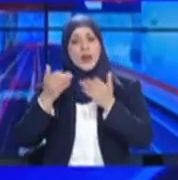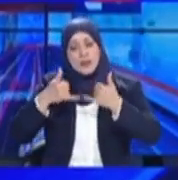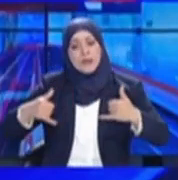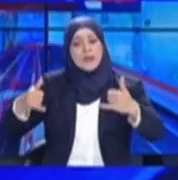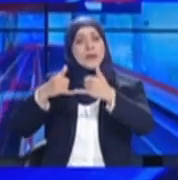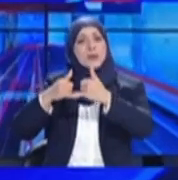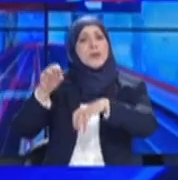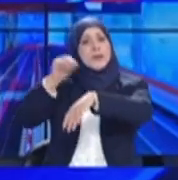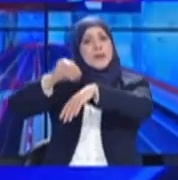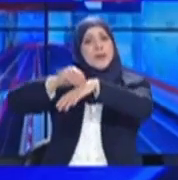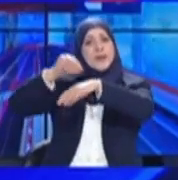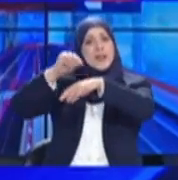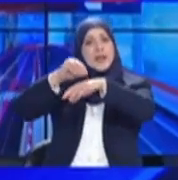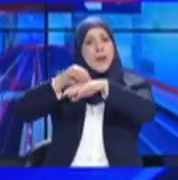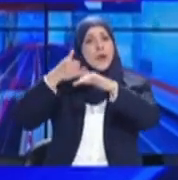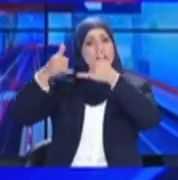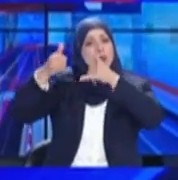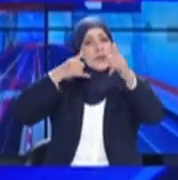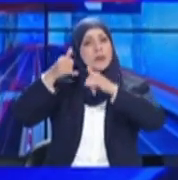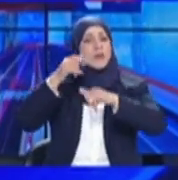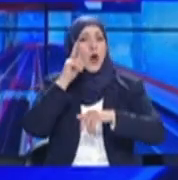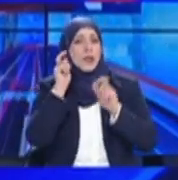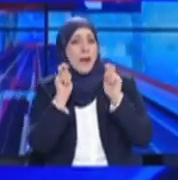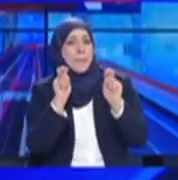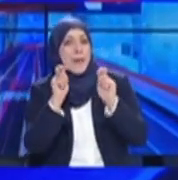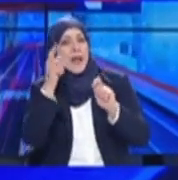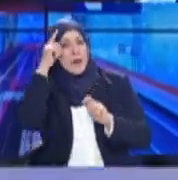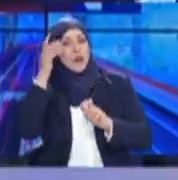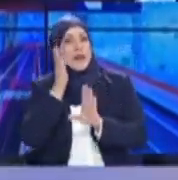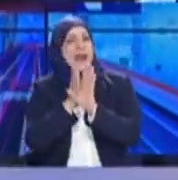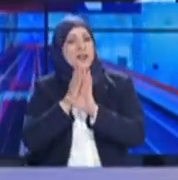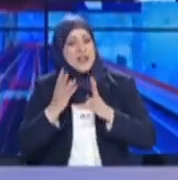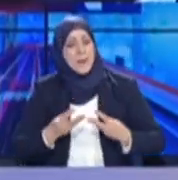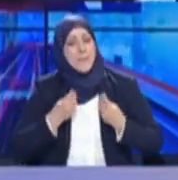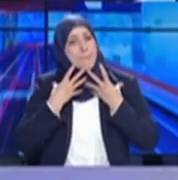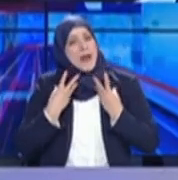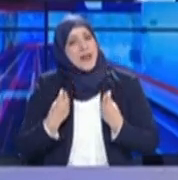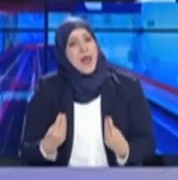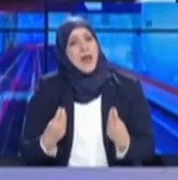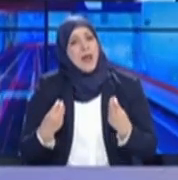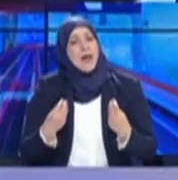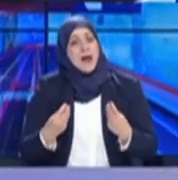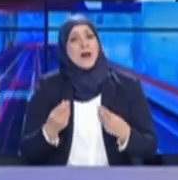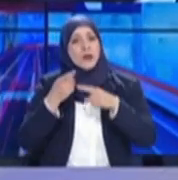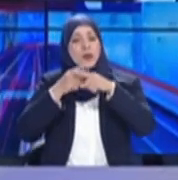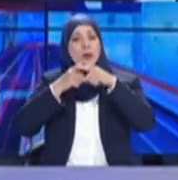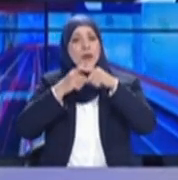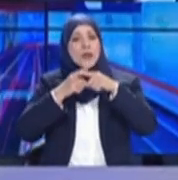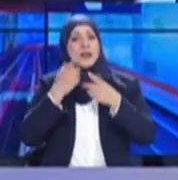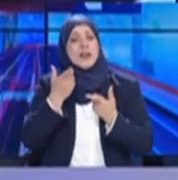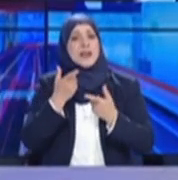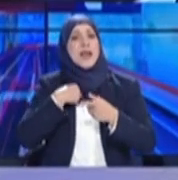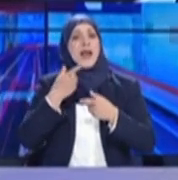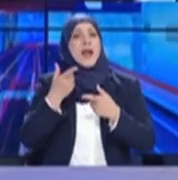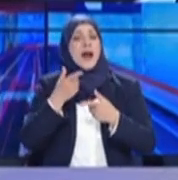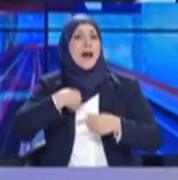بينهم وقاعدين يتحركوا معاهم عن دفع النفسي المهم جمعيات المجتمع المدني يزيد احب نشكرهم على خاطر اه الد وعي